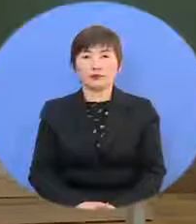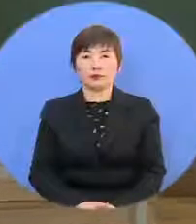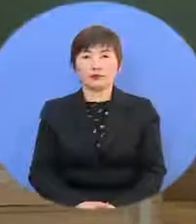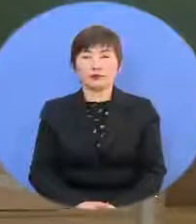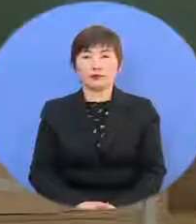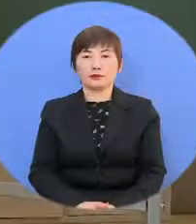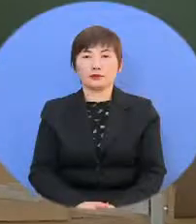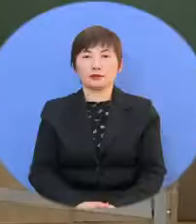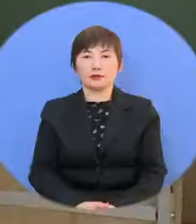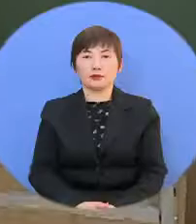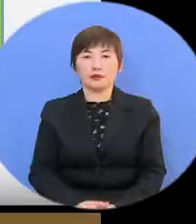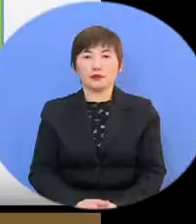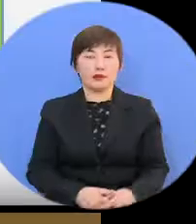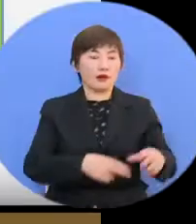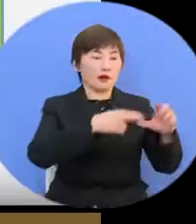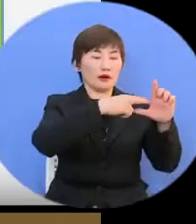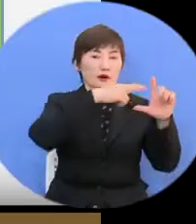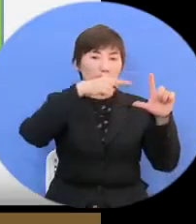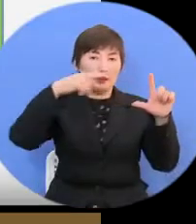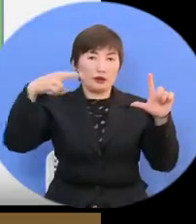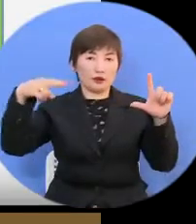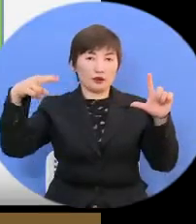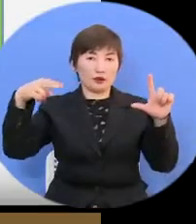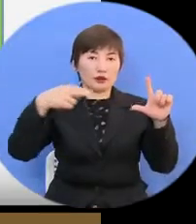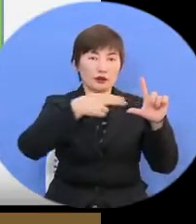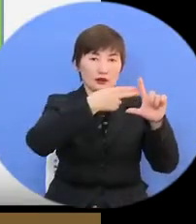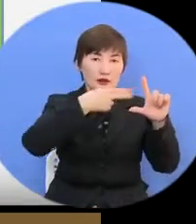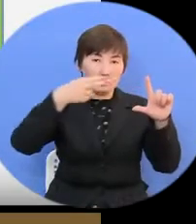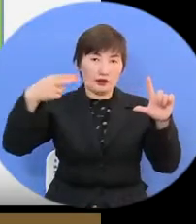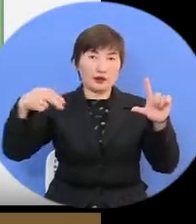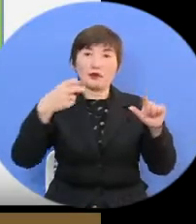За ингээд байгуулсан графикасаа харахад